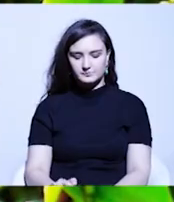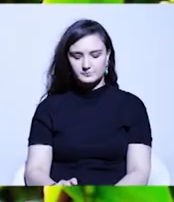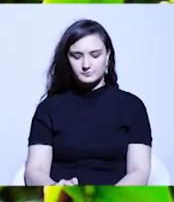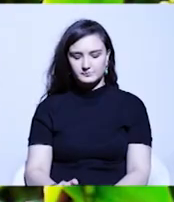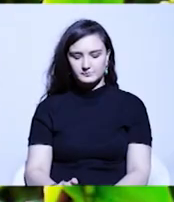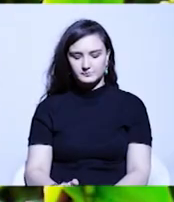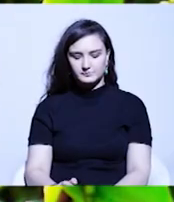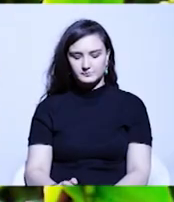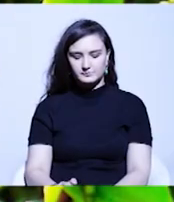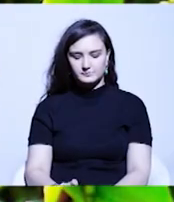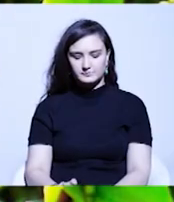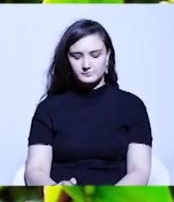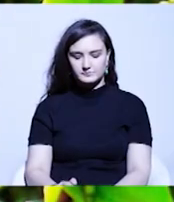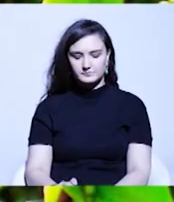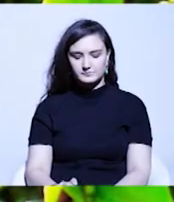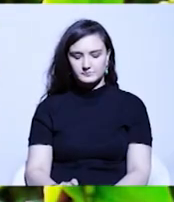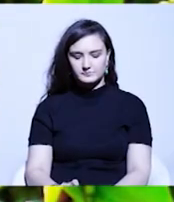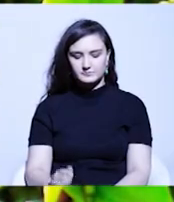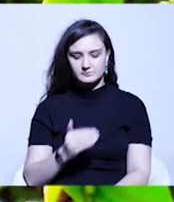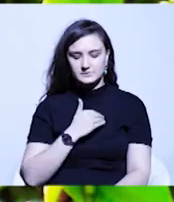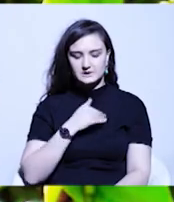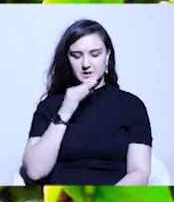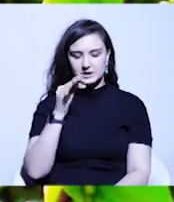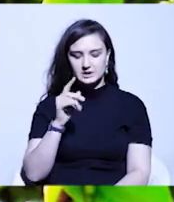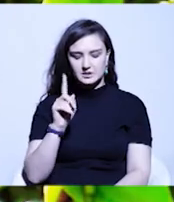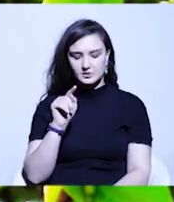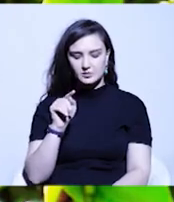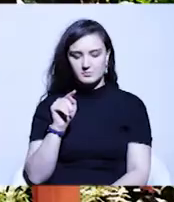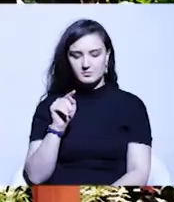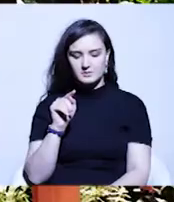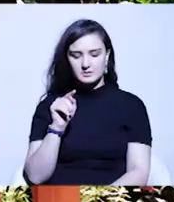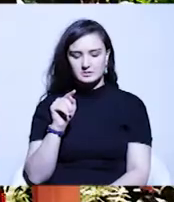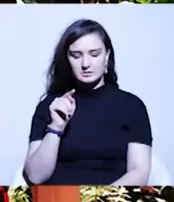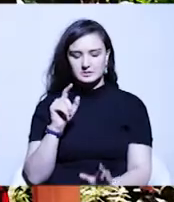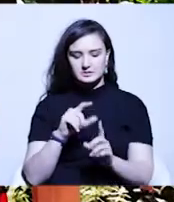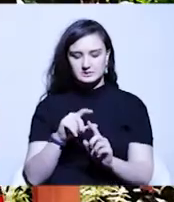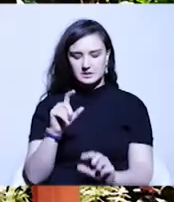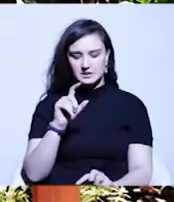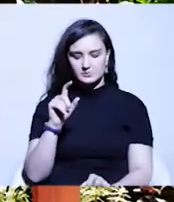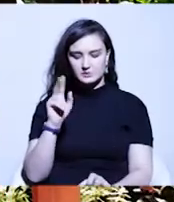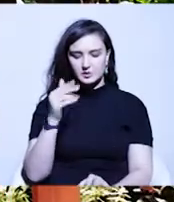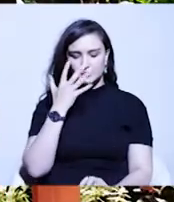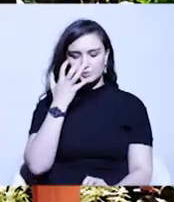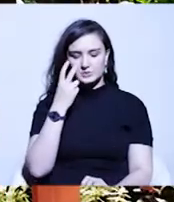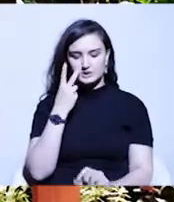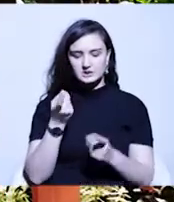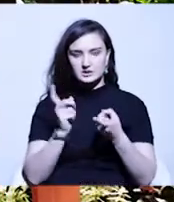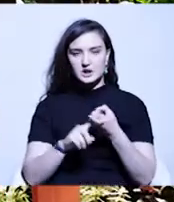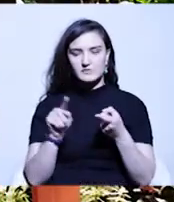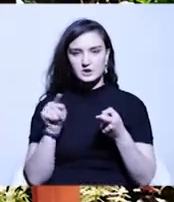ქმნიდა. და მინდა გითხრათ, რომ აი ეს სათაურისა და ამ სურათის